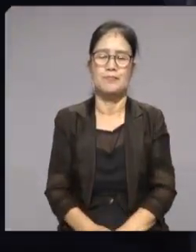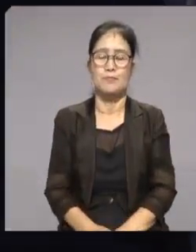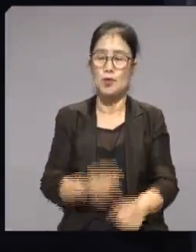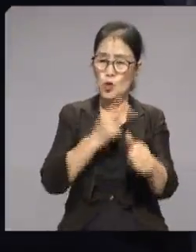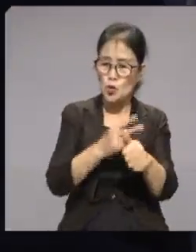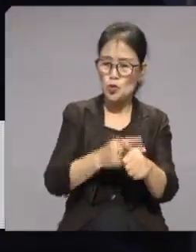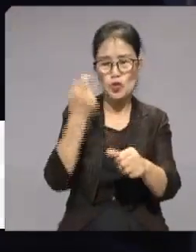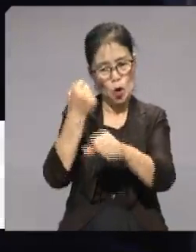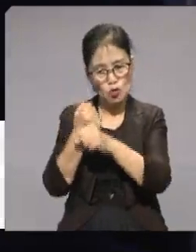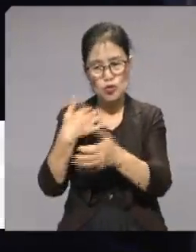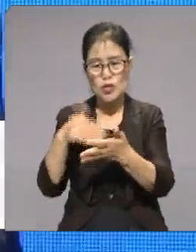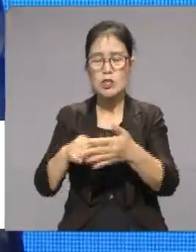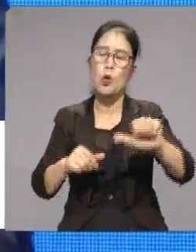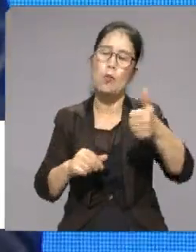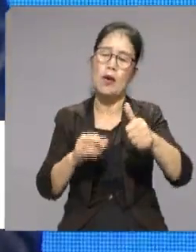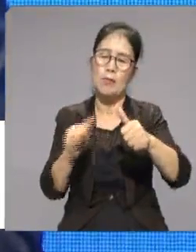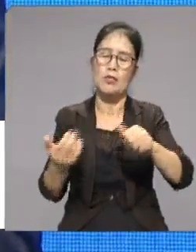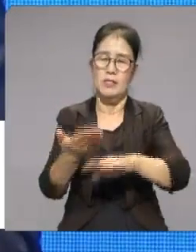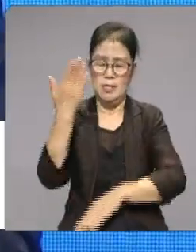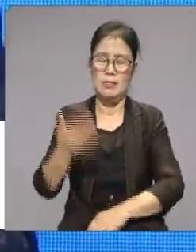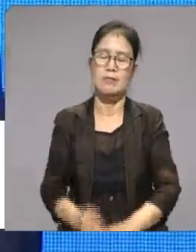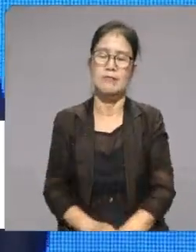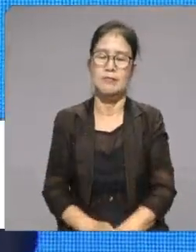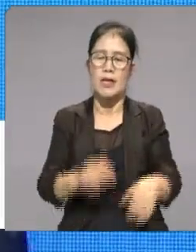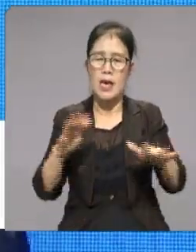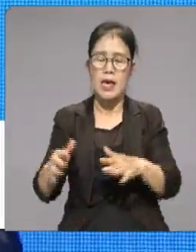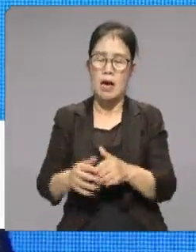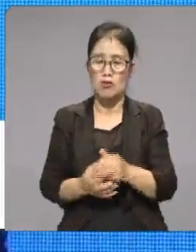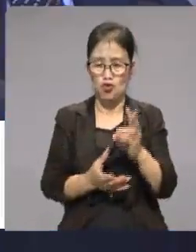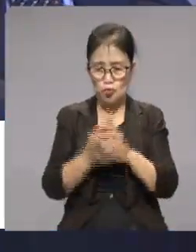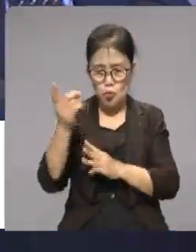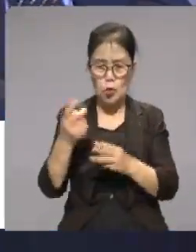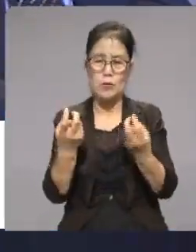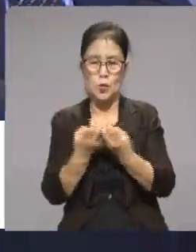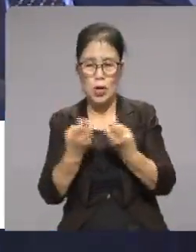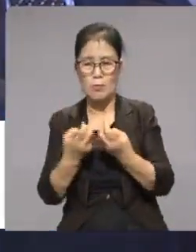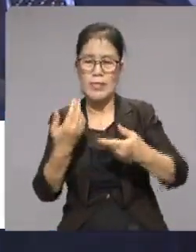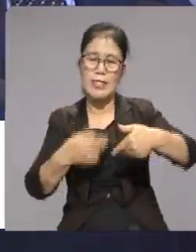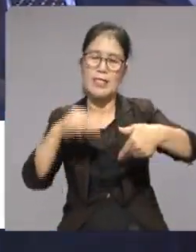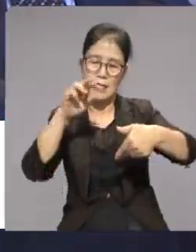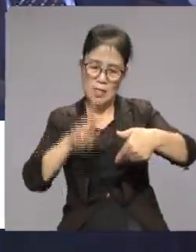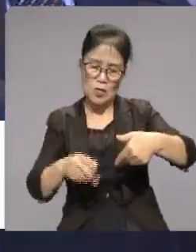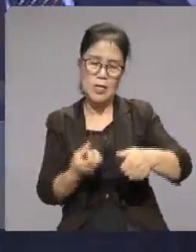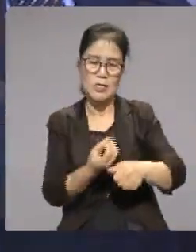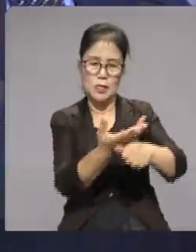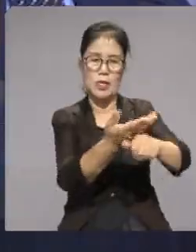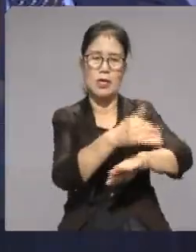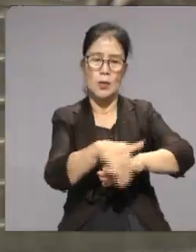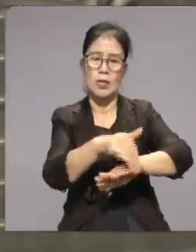교수와 연구진만 500명 넘는 마린 뉴겐트는 해양 바이오 융복합 노하우를 인천에 고스란히 전달할